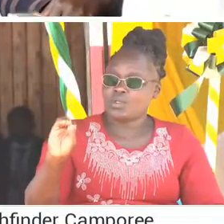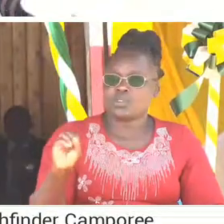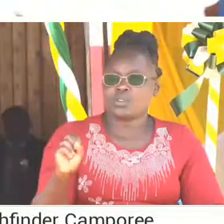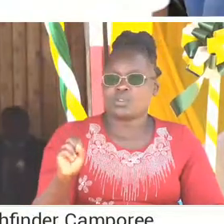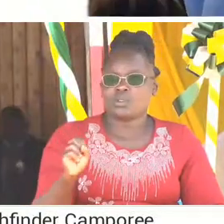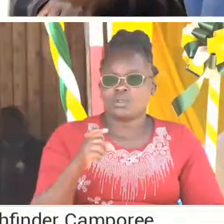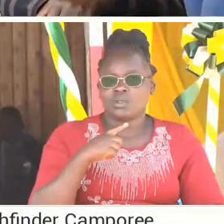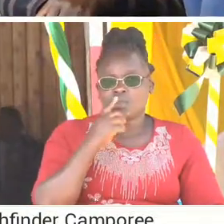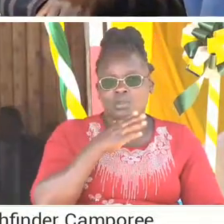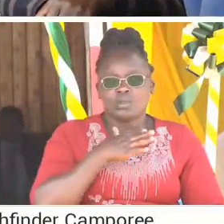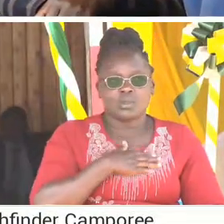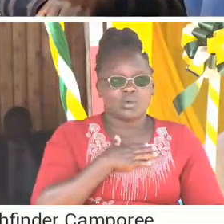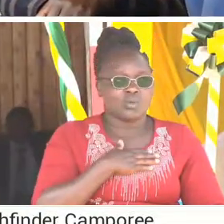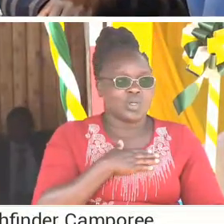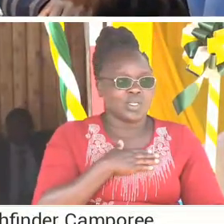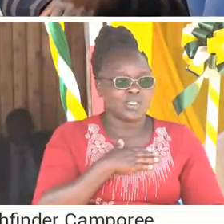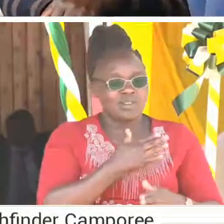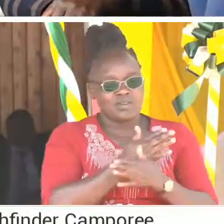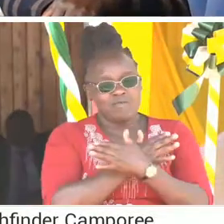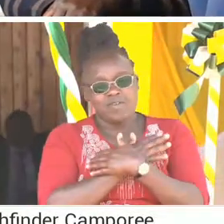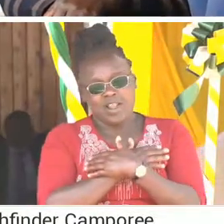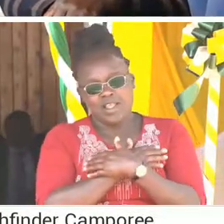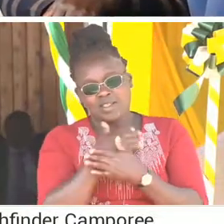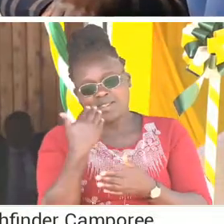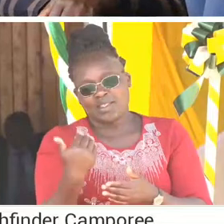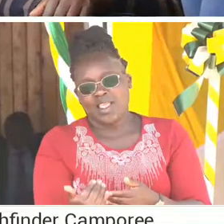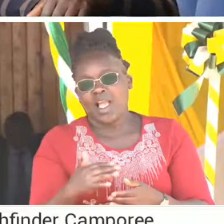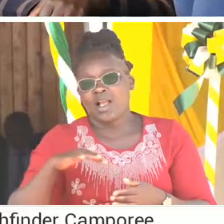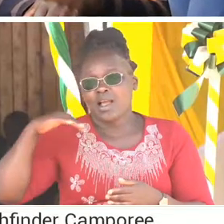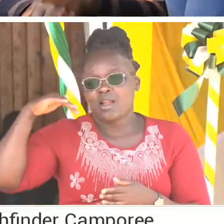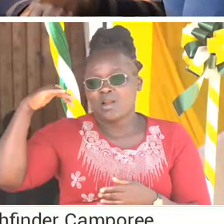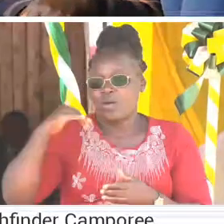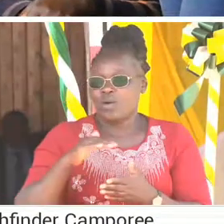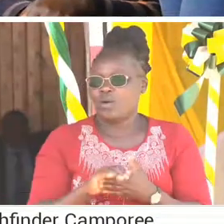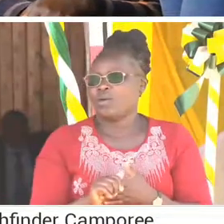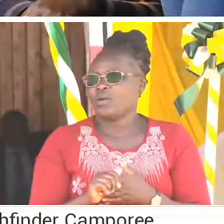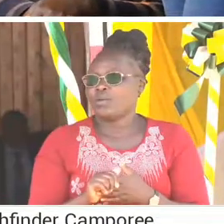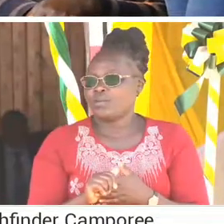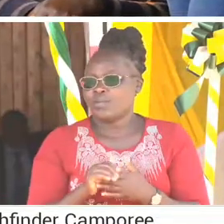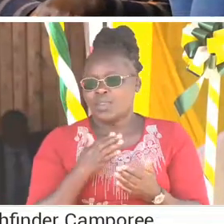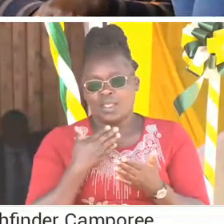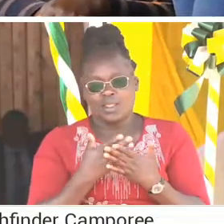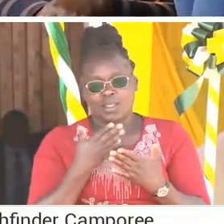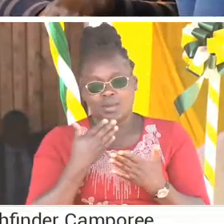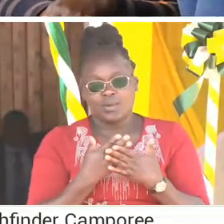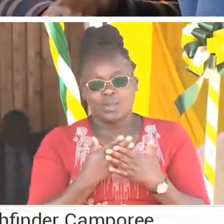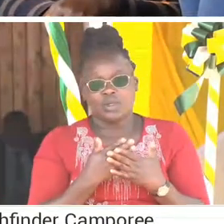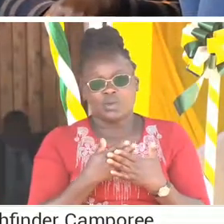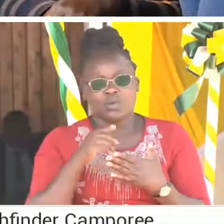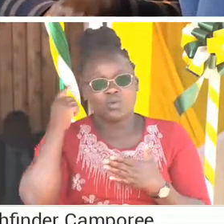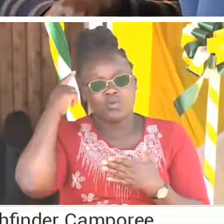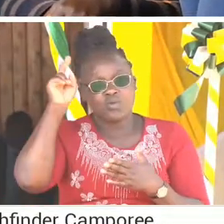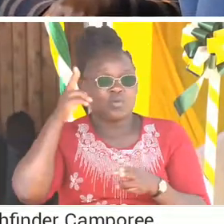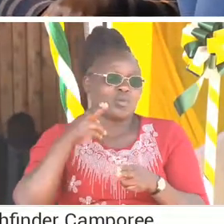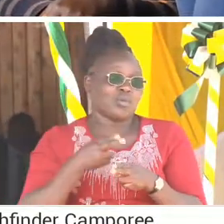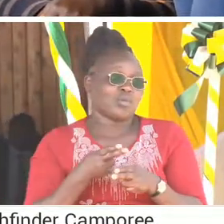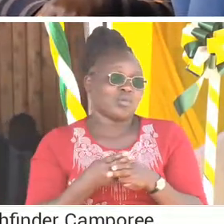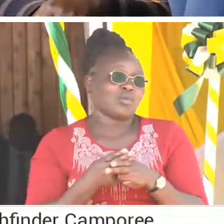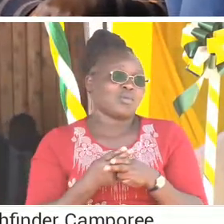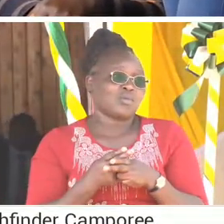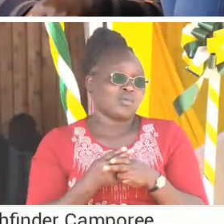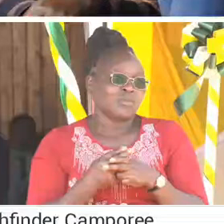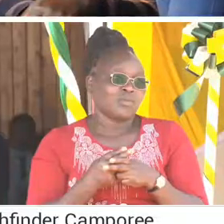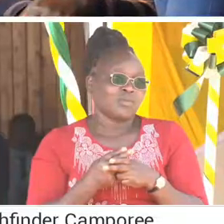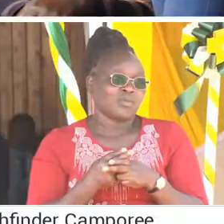jen. Kungoi amu jamie. Kungoi amu kimi tu kul. Kungoi amu kai net. Negin